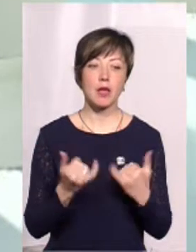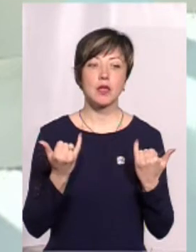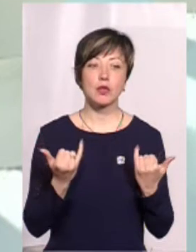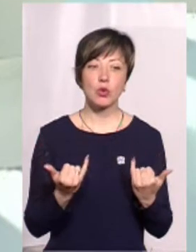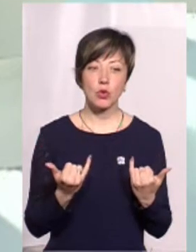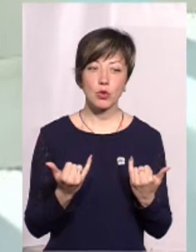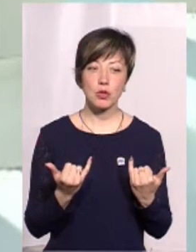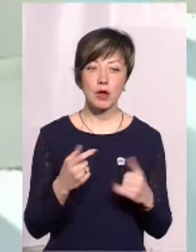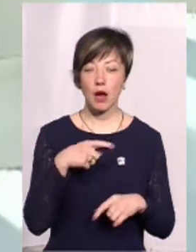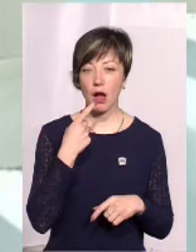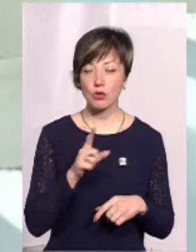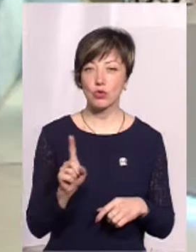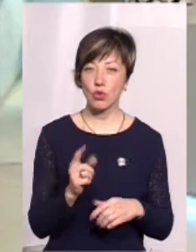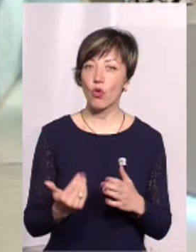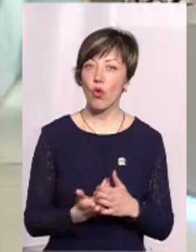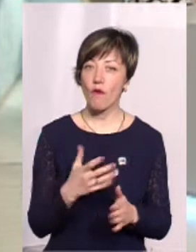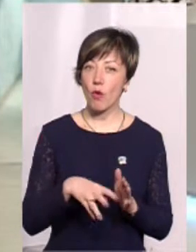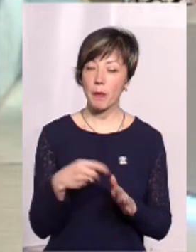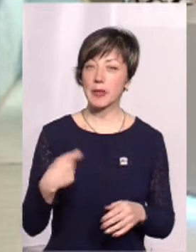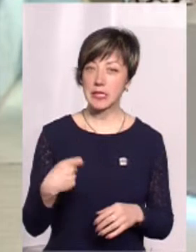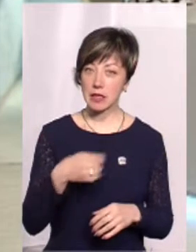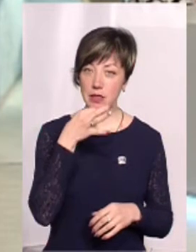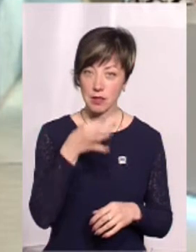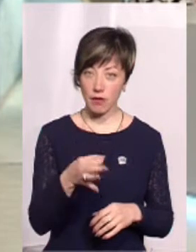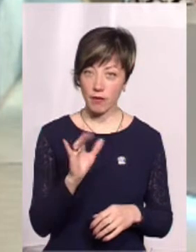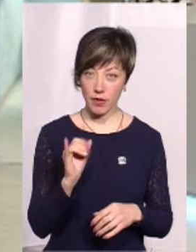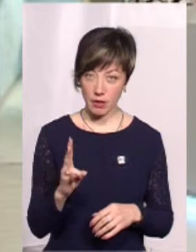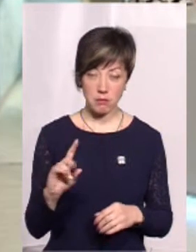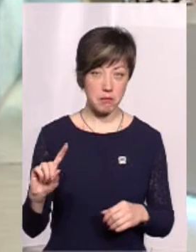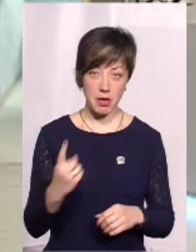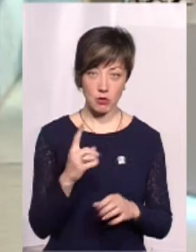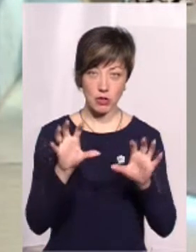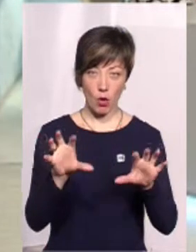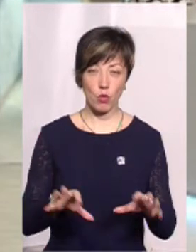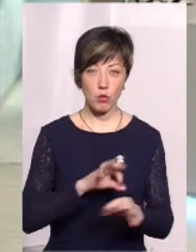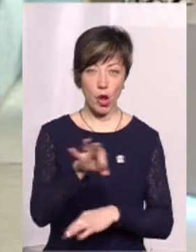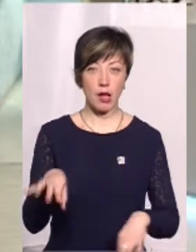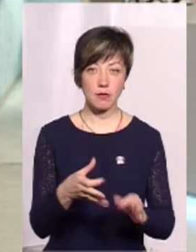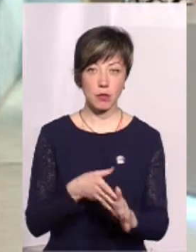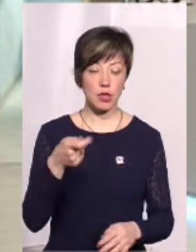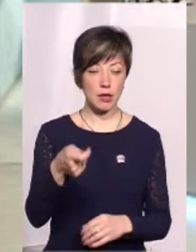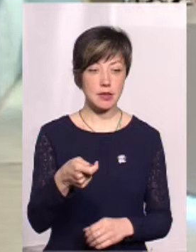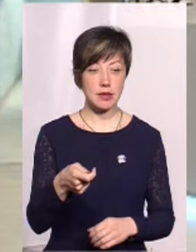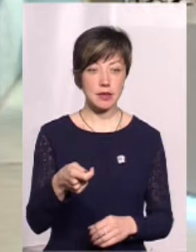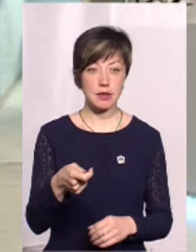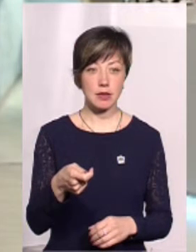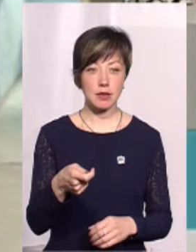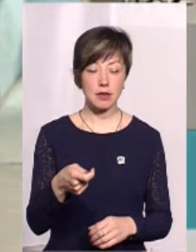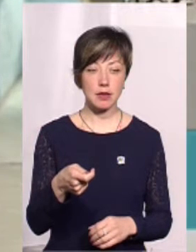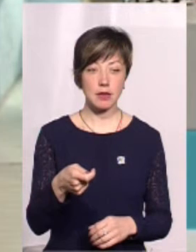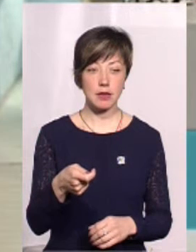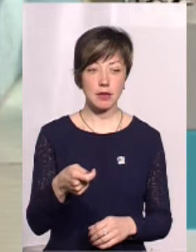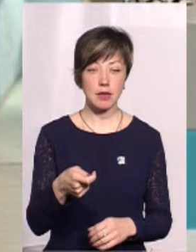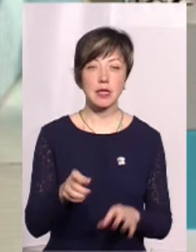сьогодні кажуть, що новообраний президент сказав, що він одним з перших законопроєктів, які внесе в Раду,